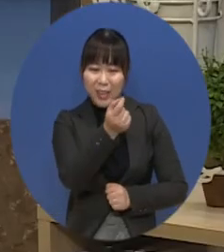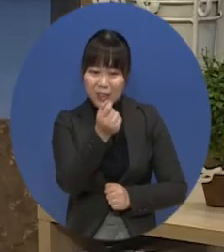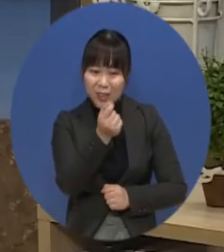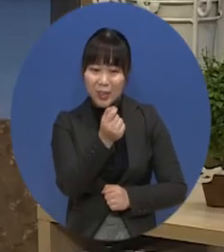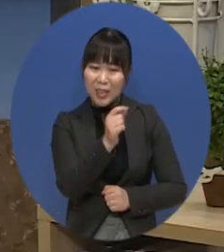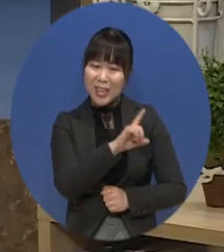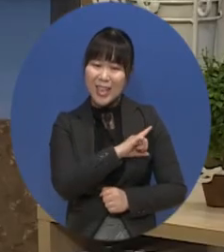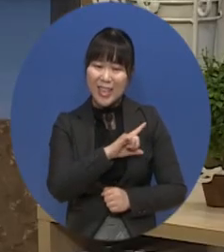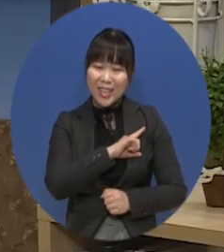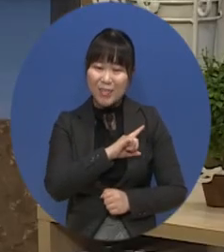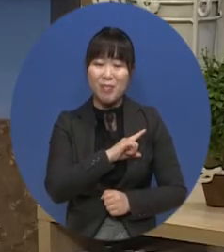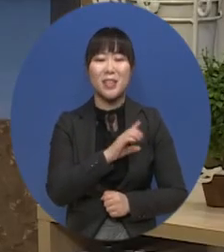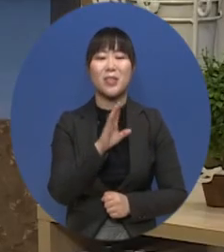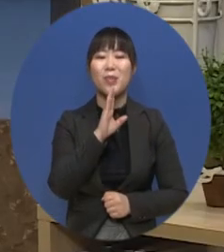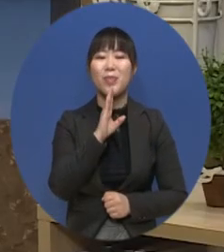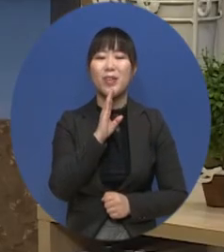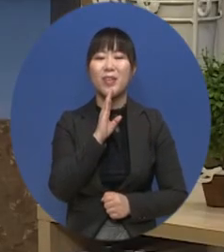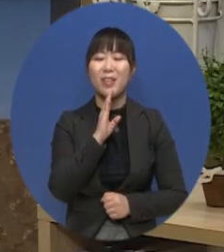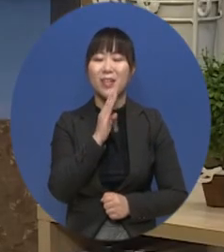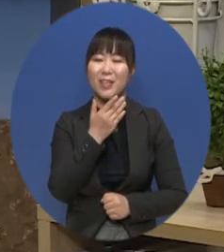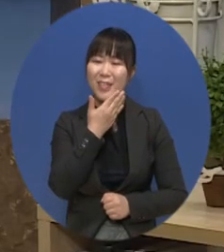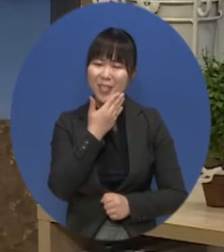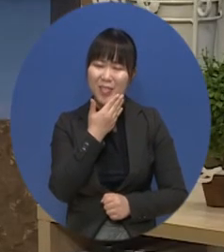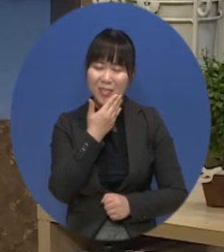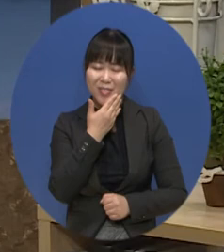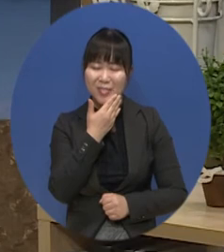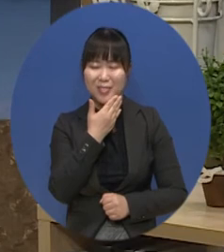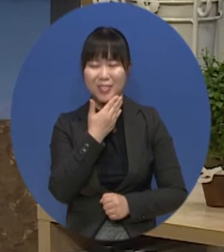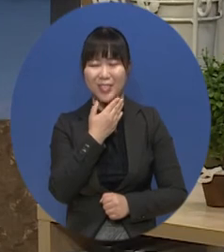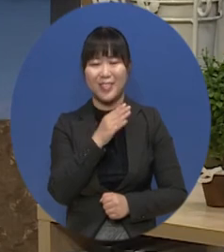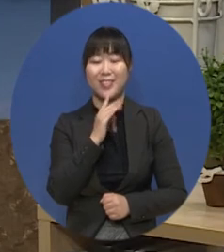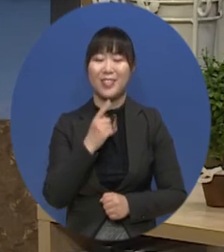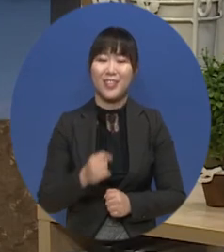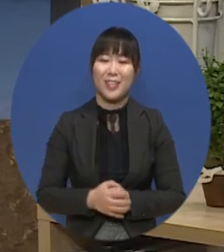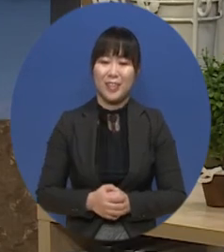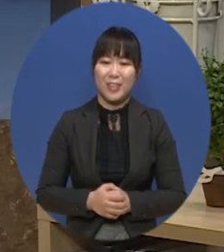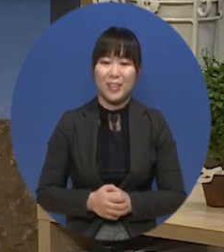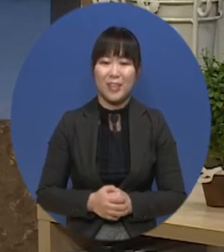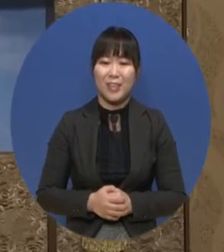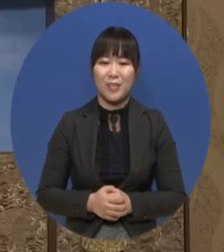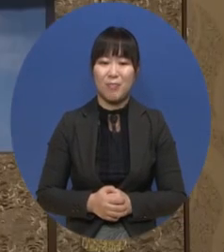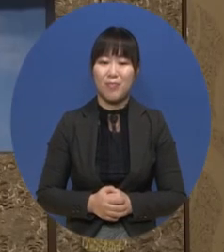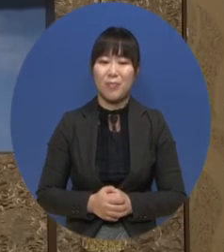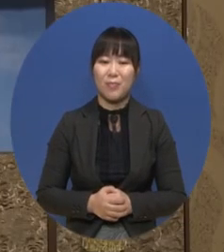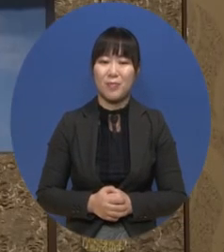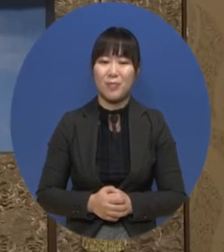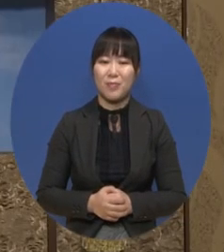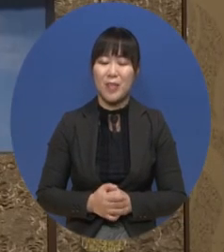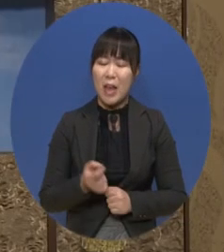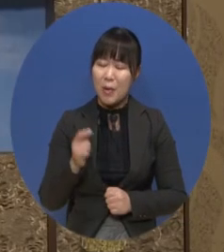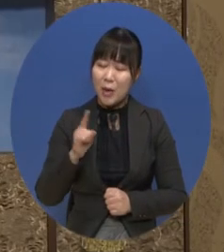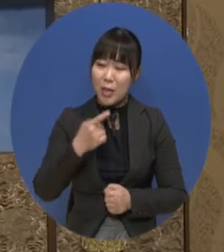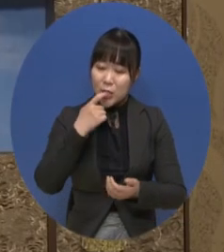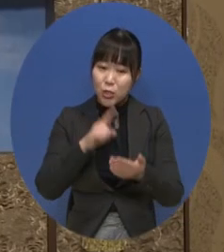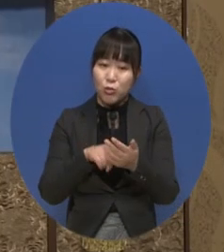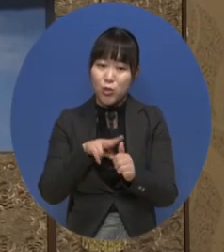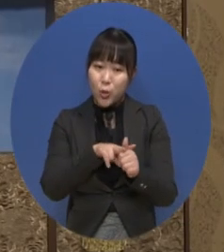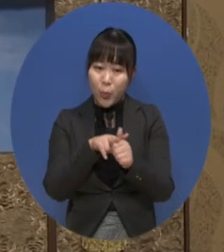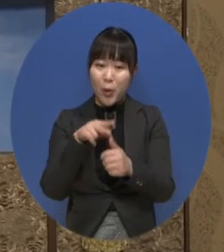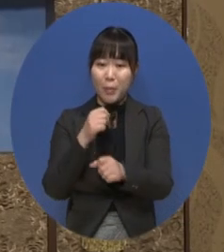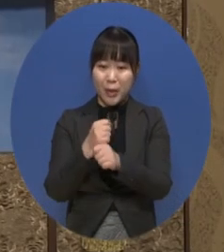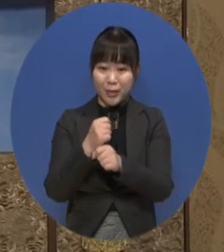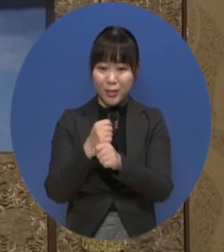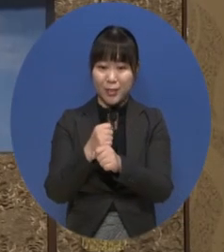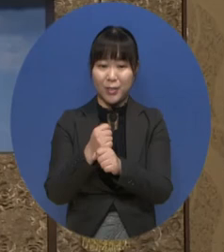소상소통은 그 네. 명칭들이 정말 그쵸. 다 너무 귀엽고 아기자기한 것 같아요. 그게 약간 이제 쉬운 정보를